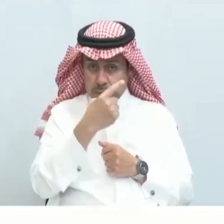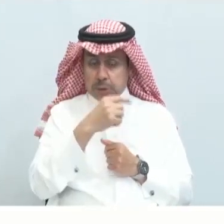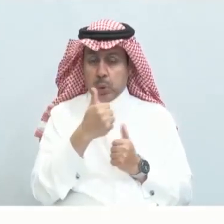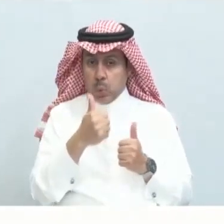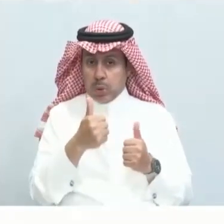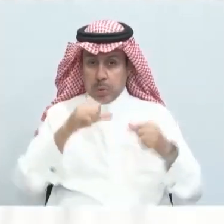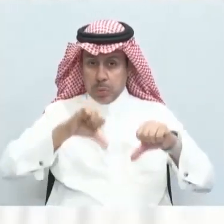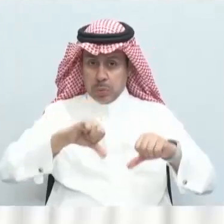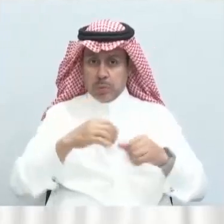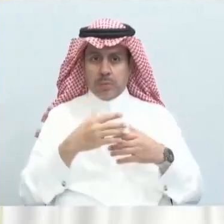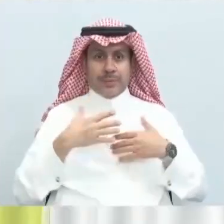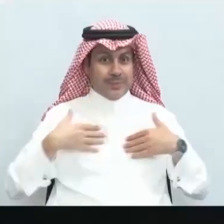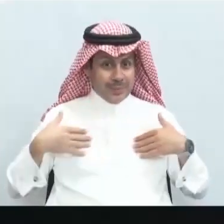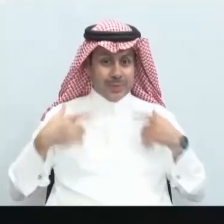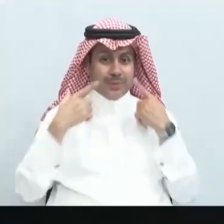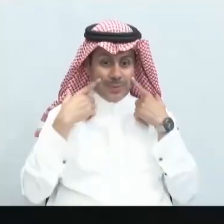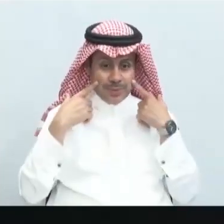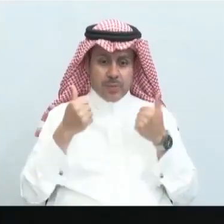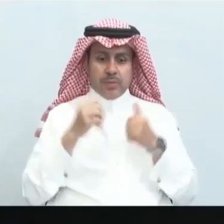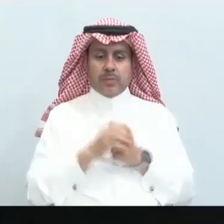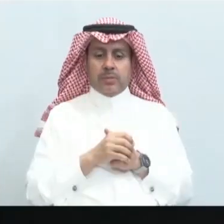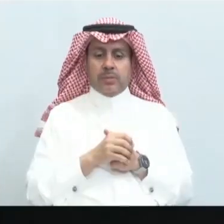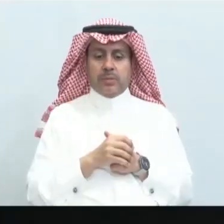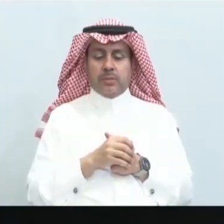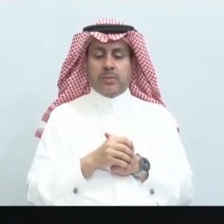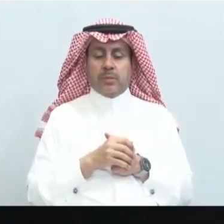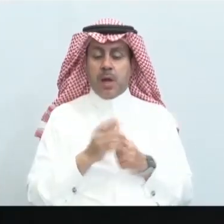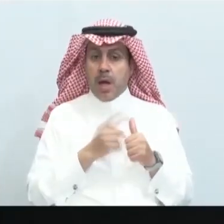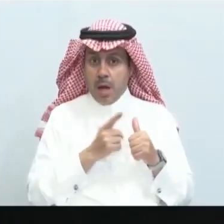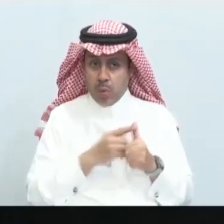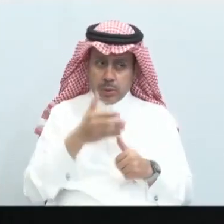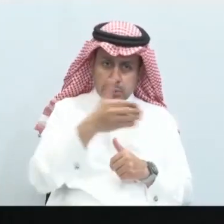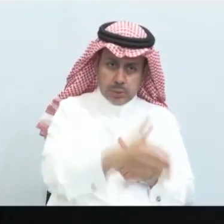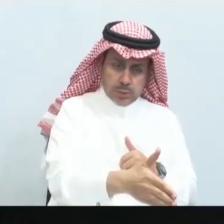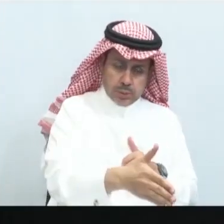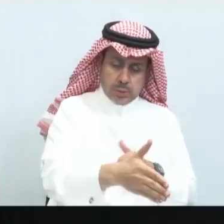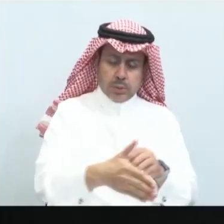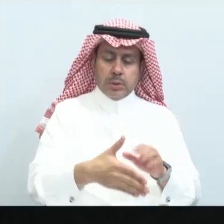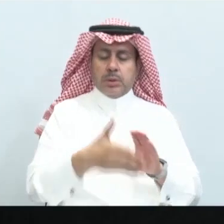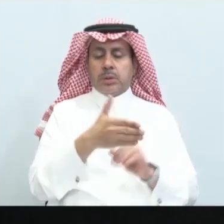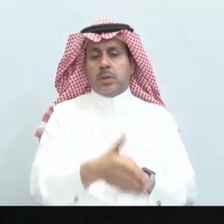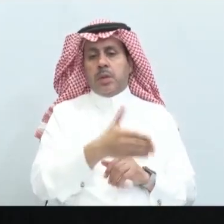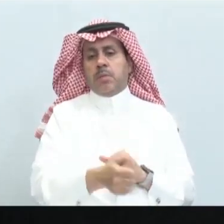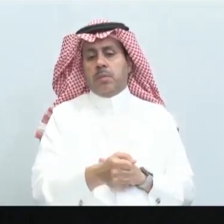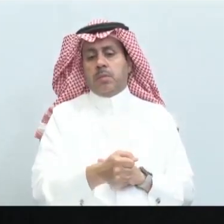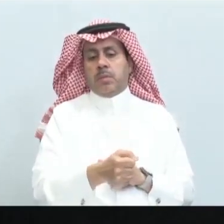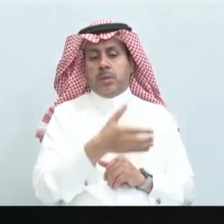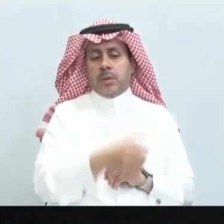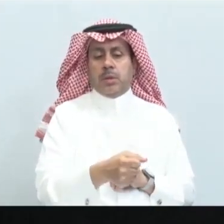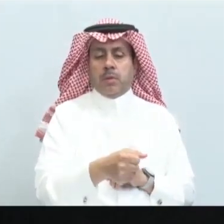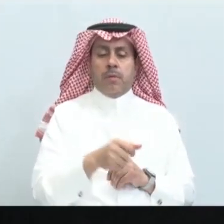كيف نقابلهم بالابتسامه اليس كذلك اذا نبدا بالتصافح نبدا بالتصافح